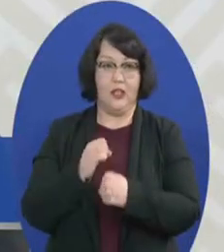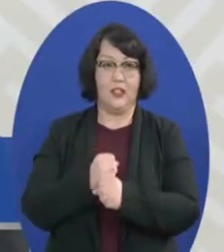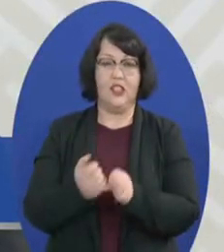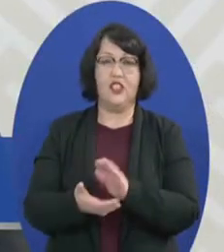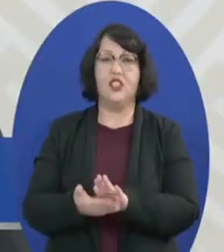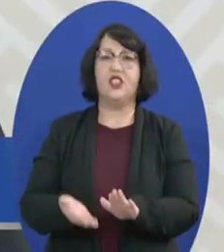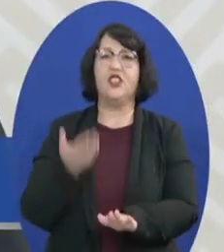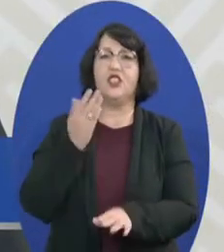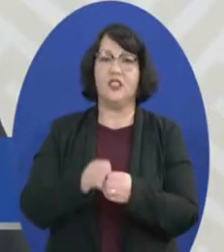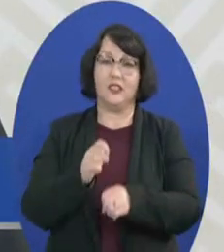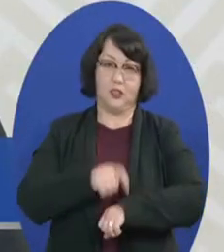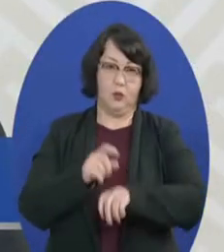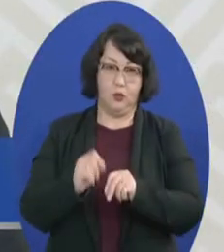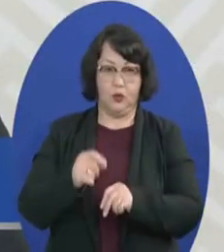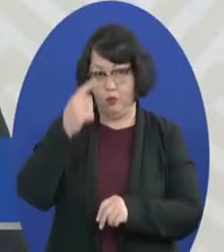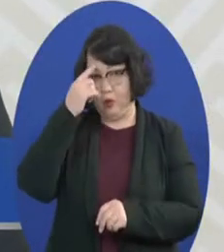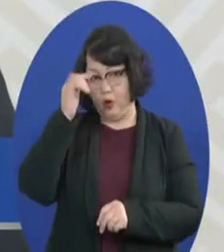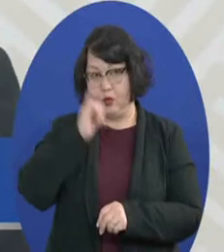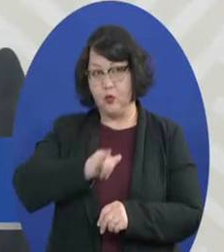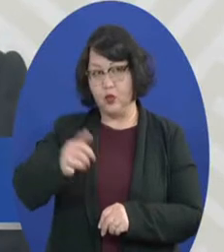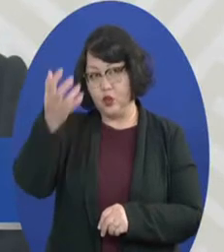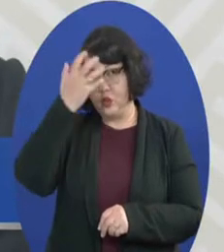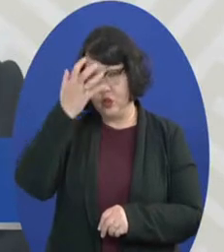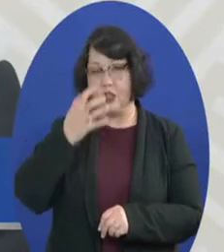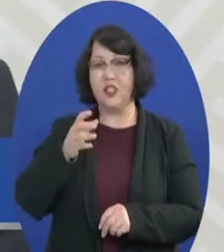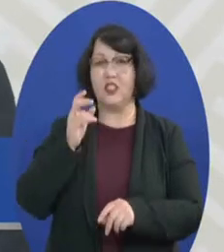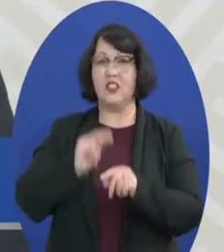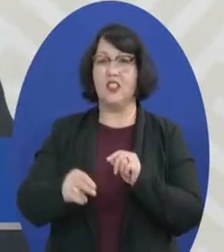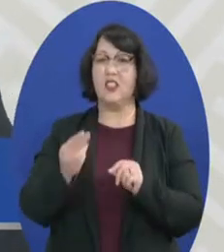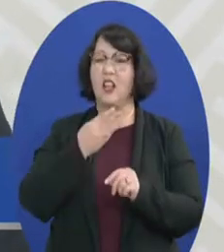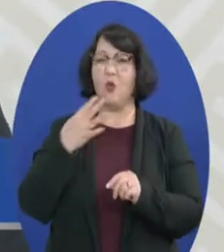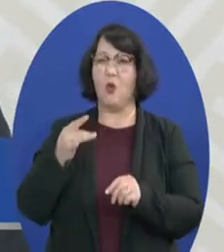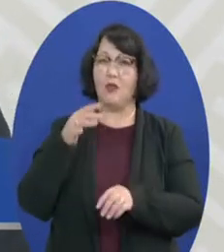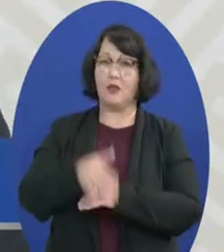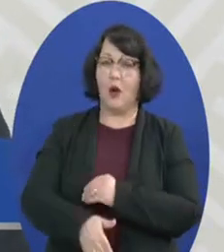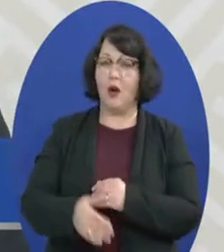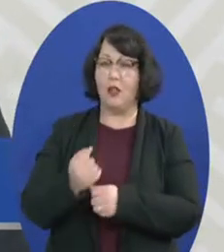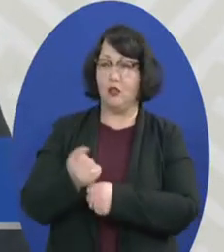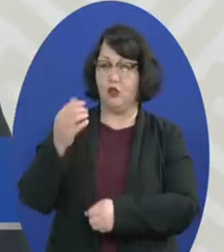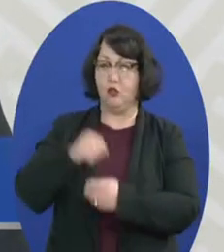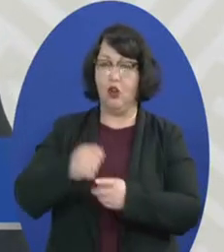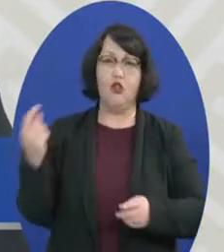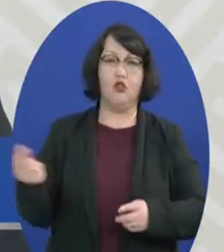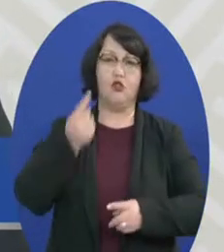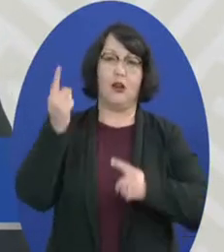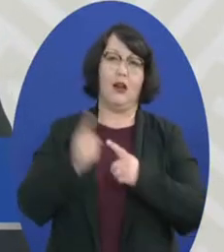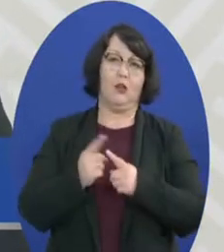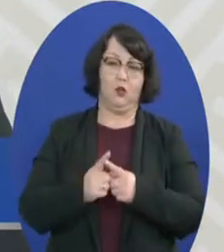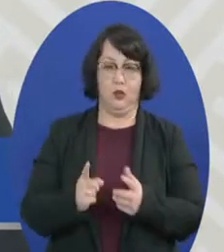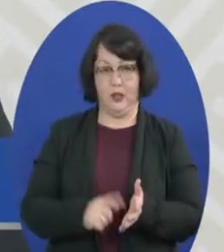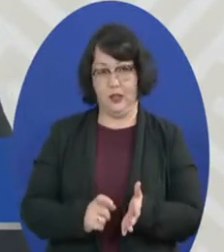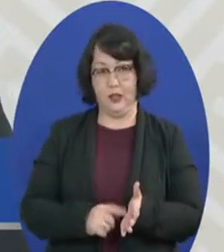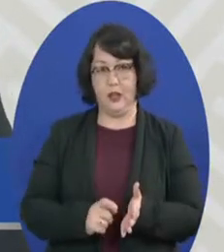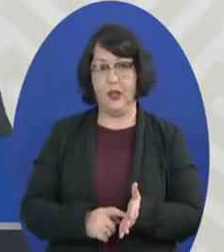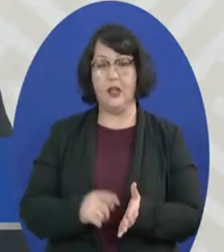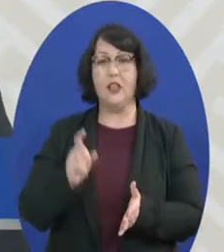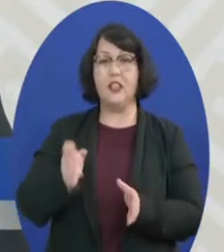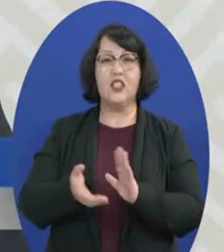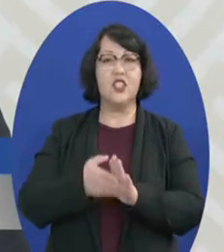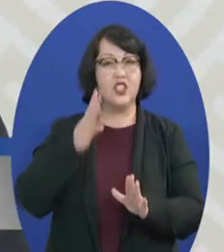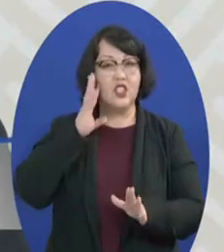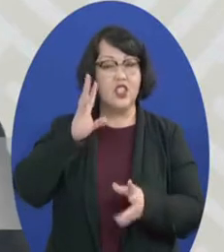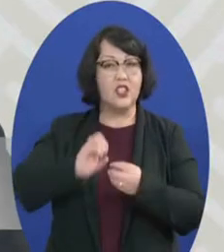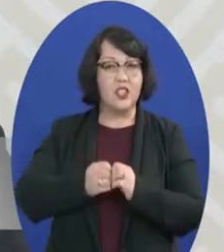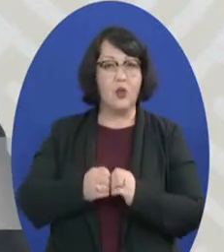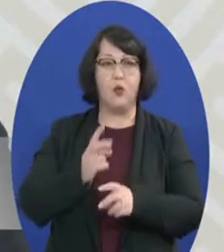цаг нуусан байна. Монгол төрийн өндөр Монгол төрийн босго бол өндөр багс та. Монгол төрийн босгыг өндөрсөх энэ одоо шинчиллийг